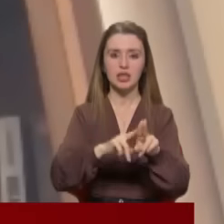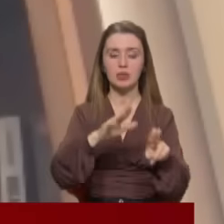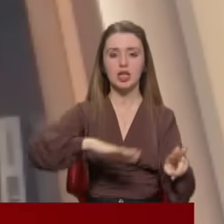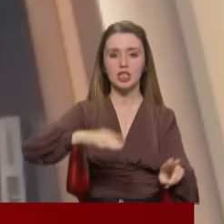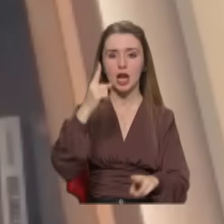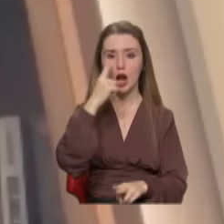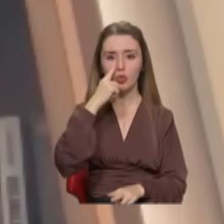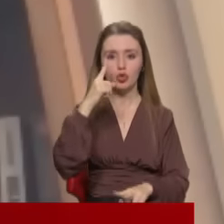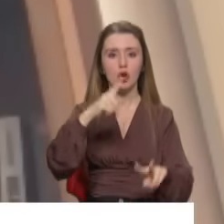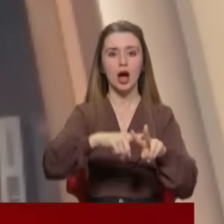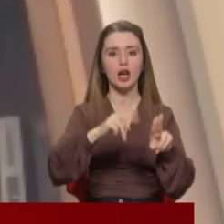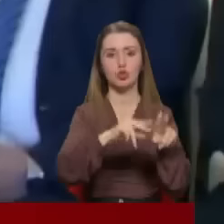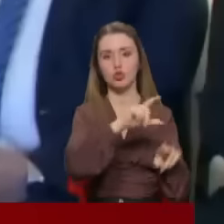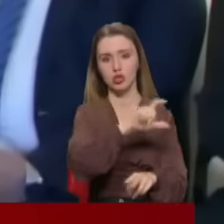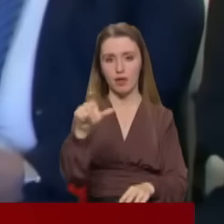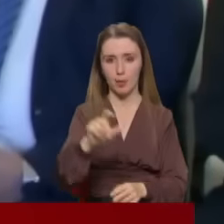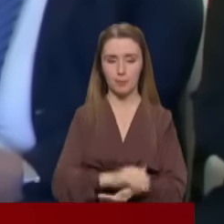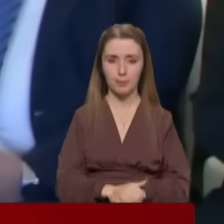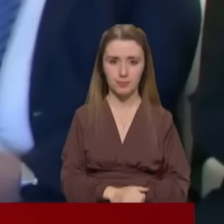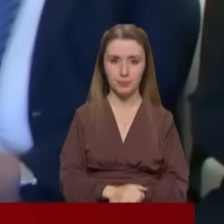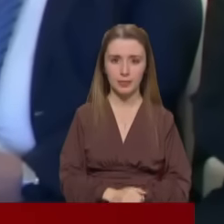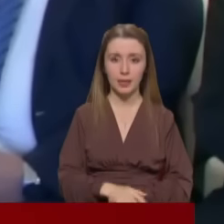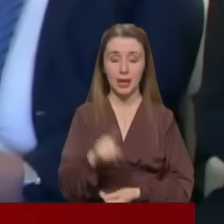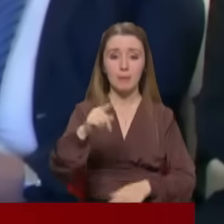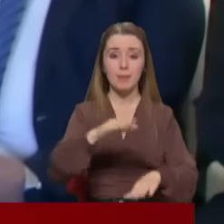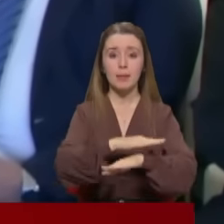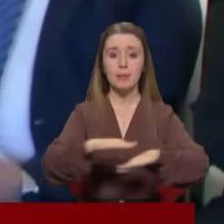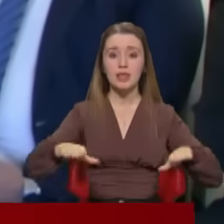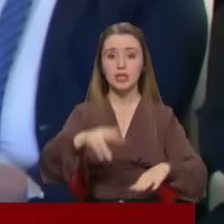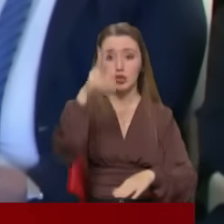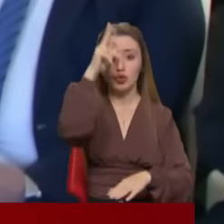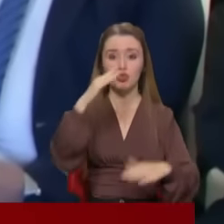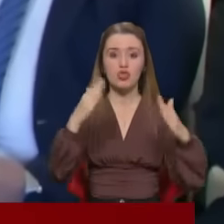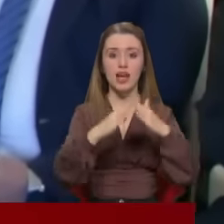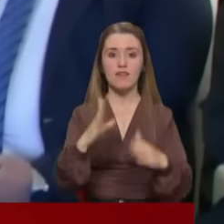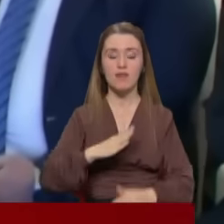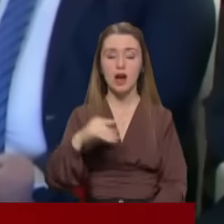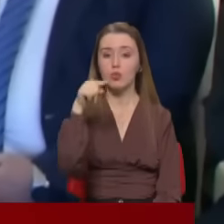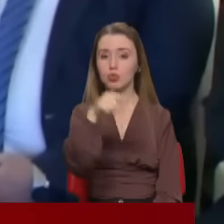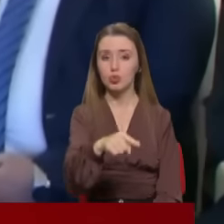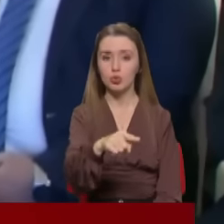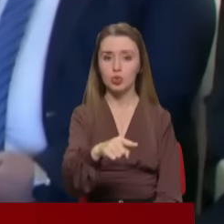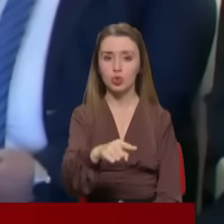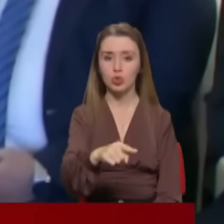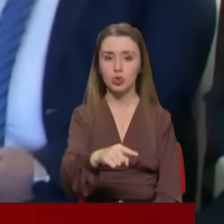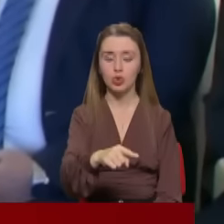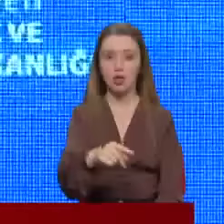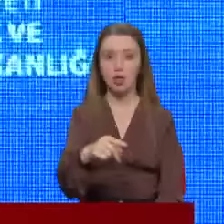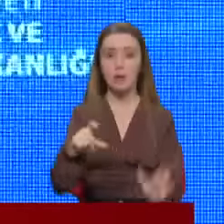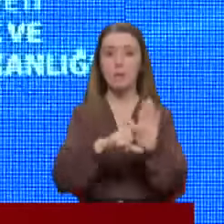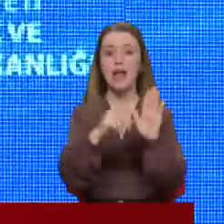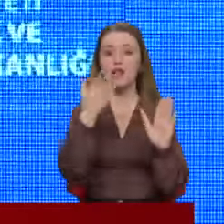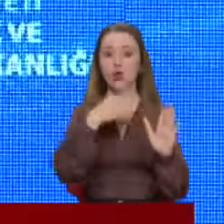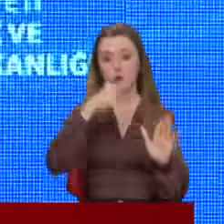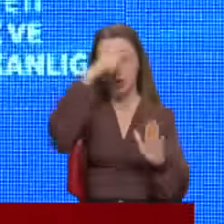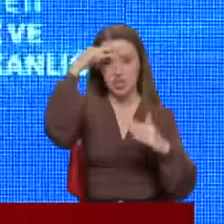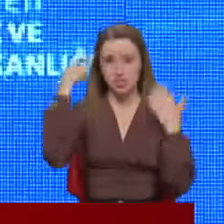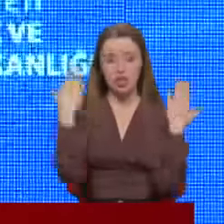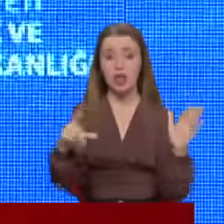Genel Müdürü Ali Kurt'tan geldi. Tek bitirebildiği bu 300 konuttur ve henüz de İskanı alınmamıştır.